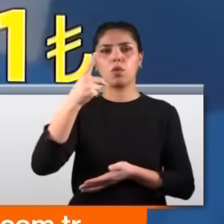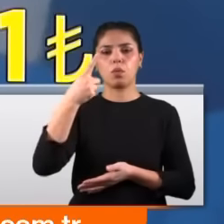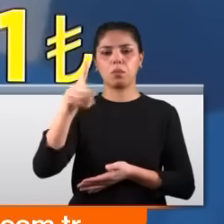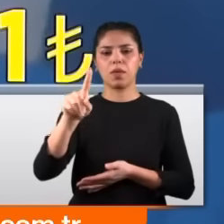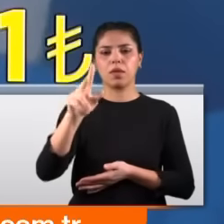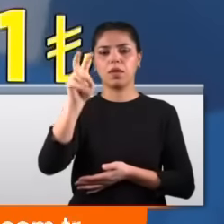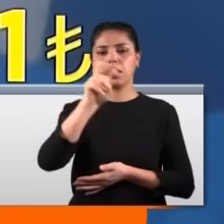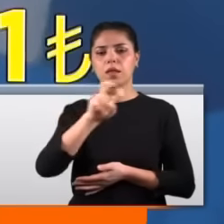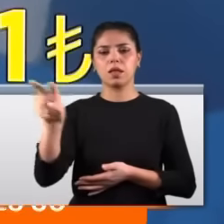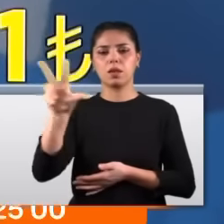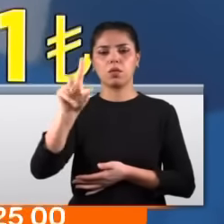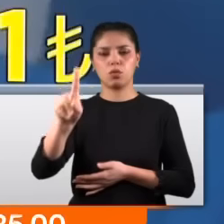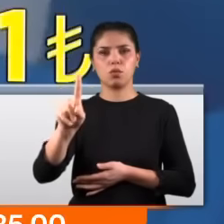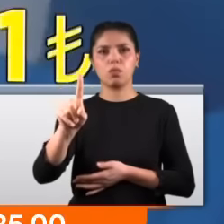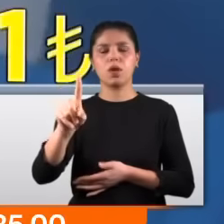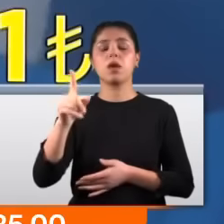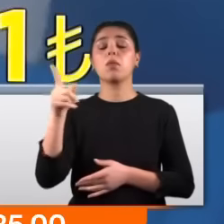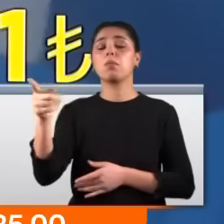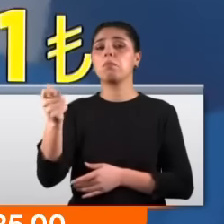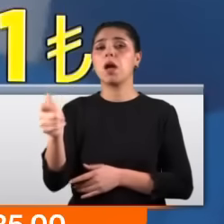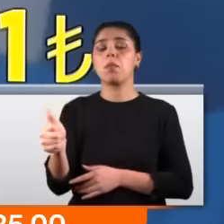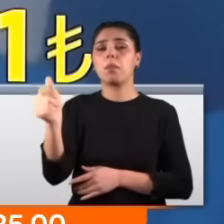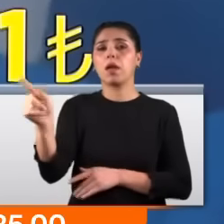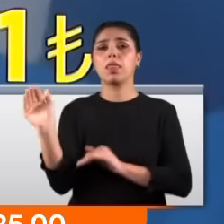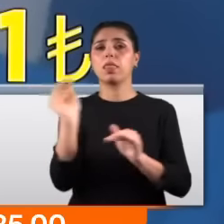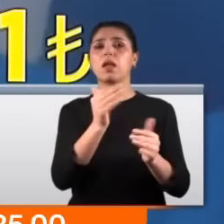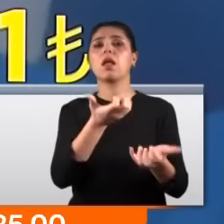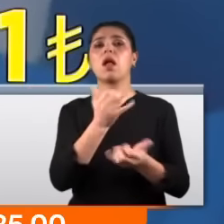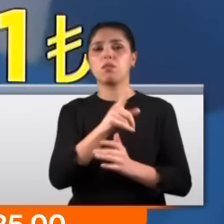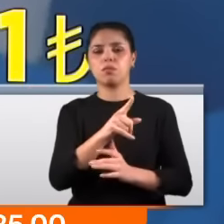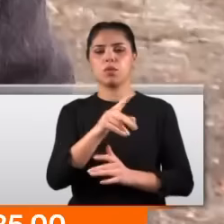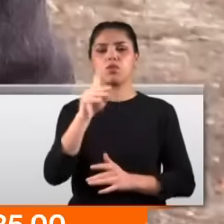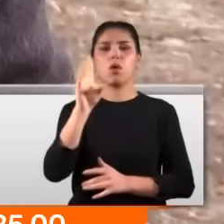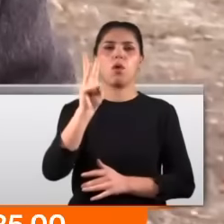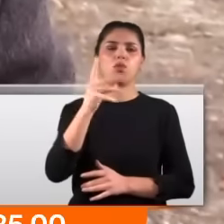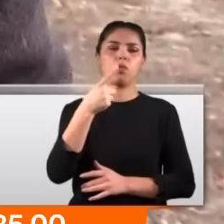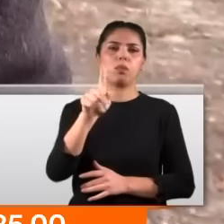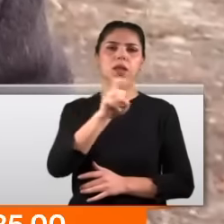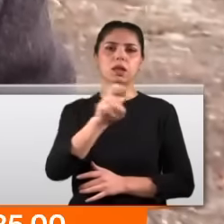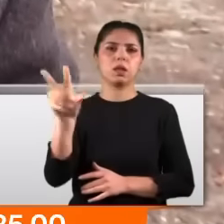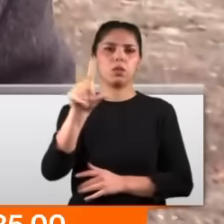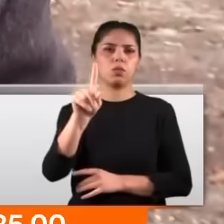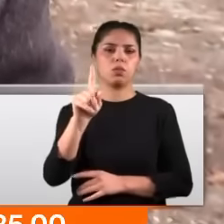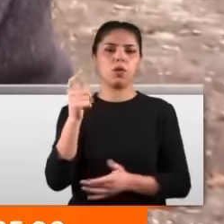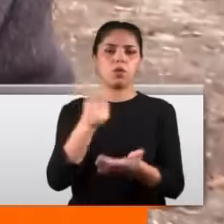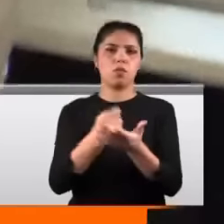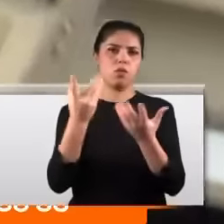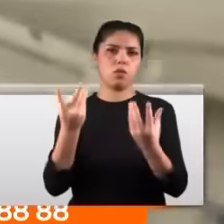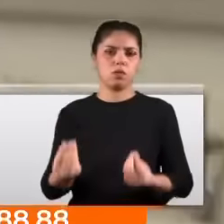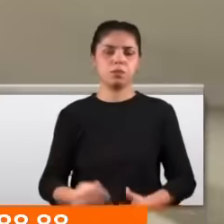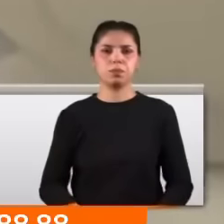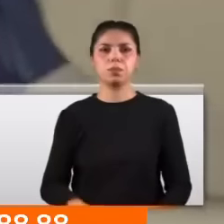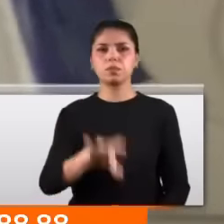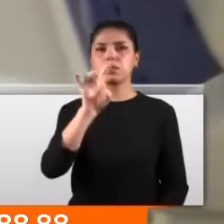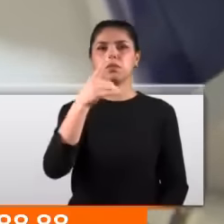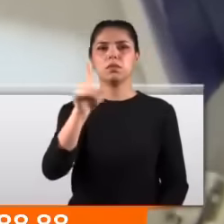için hazine desteği almayacak ve her ay hesabına 14.831 lira yatacak. Neyi uygun görüyorsa hükümet ben razıyım. 15